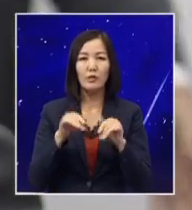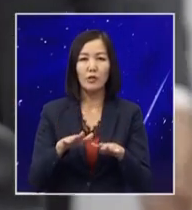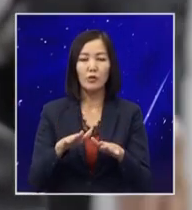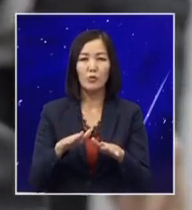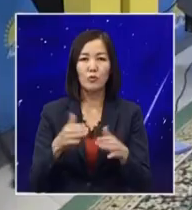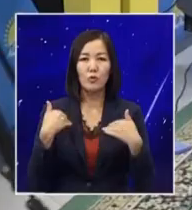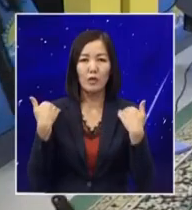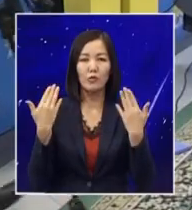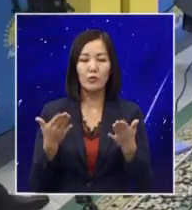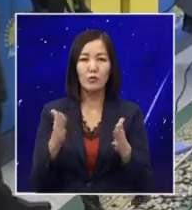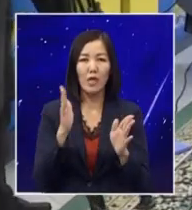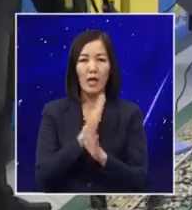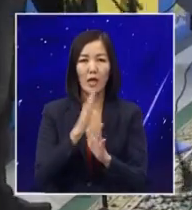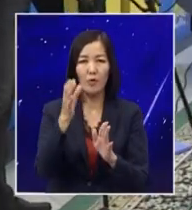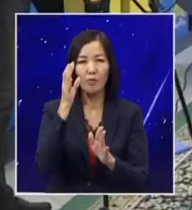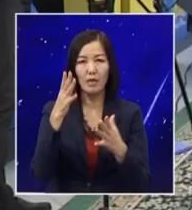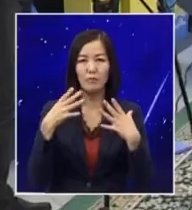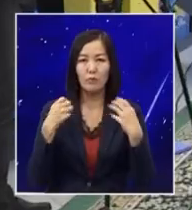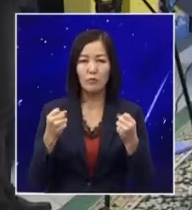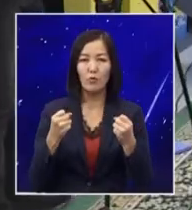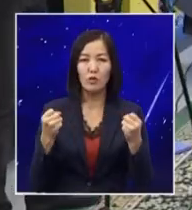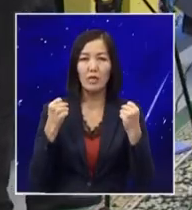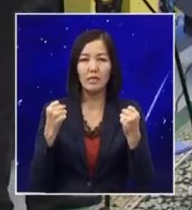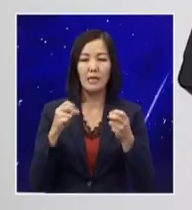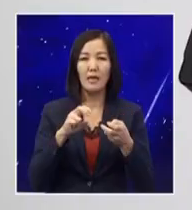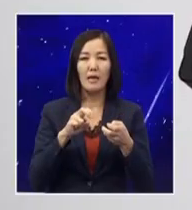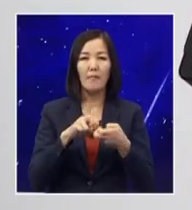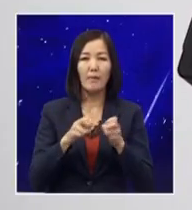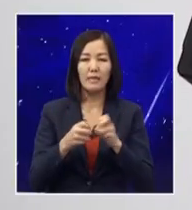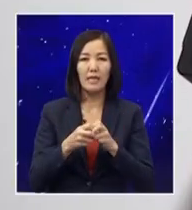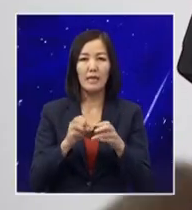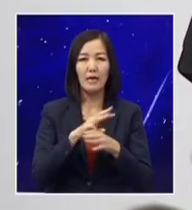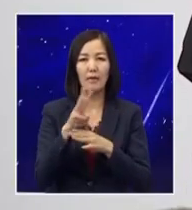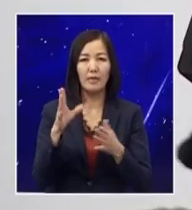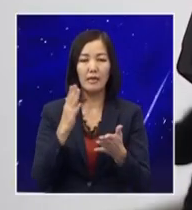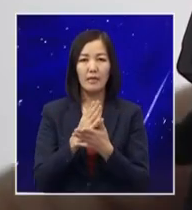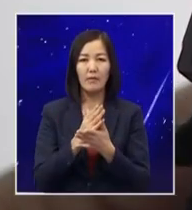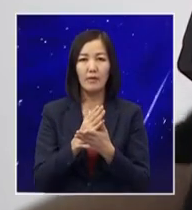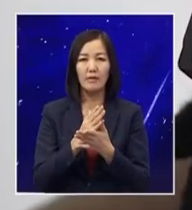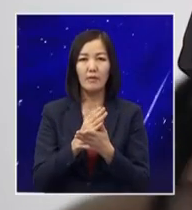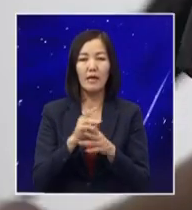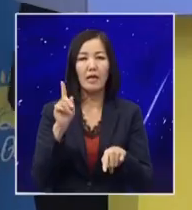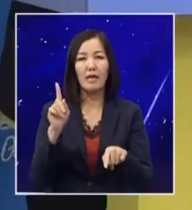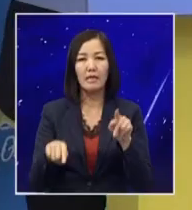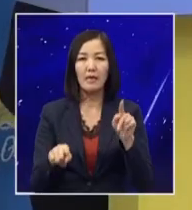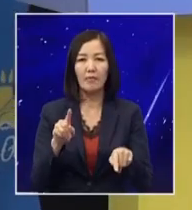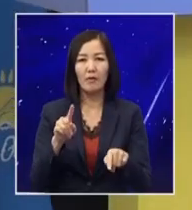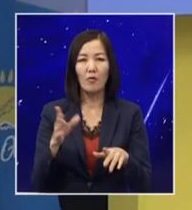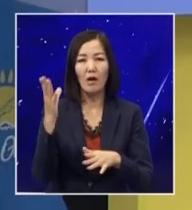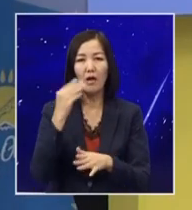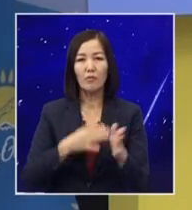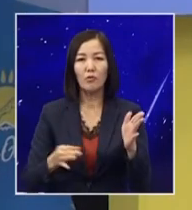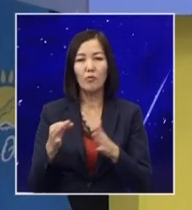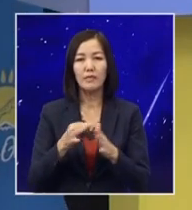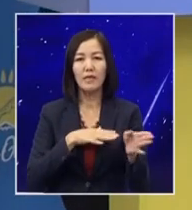шешу жолдарын ұсынды. Экология, білім, спорт және жастар мәселелеріне де қамтығандары бар. Алайда кейбірі